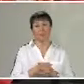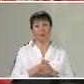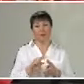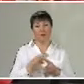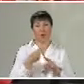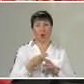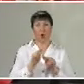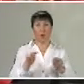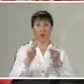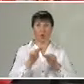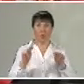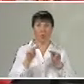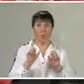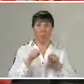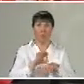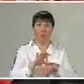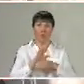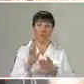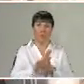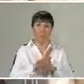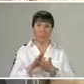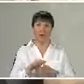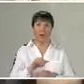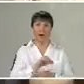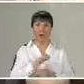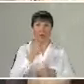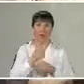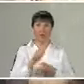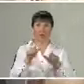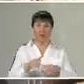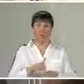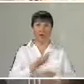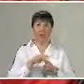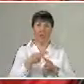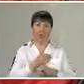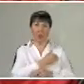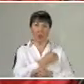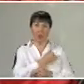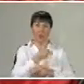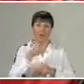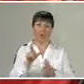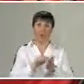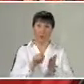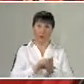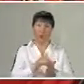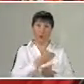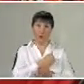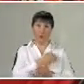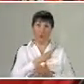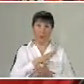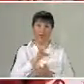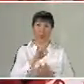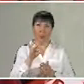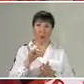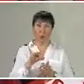обучение можно пройти бесплатно основное требование кандидатом желания вышел на пенсию и хочешь оставаться в строю учатся